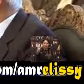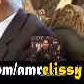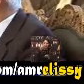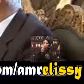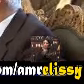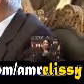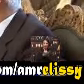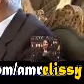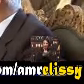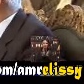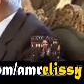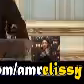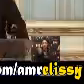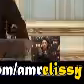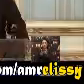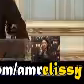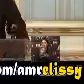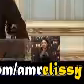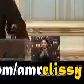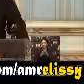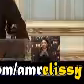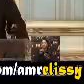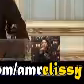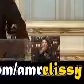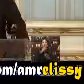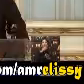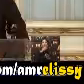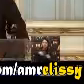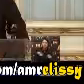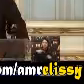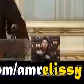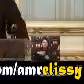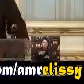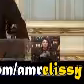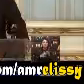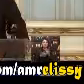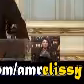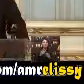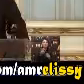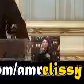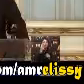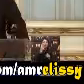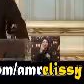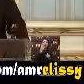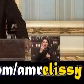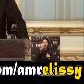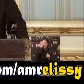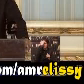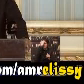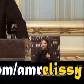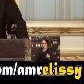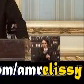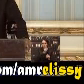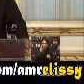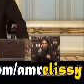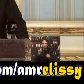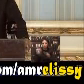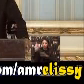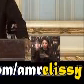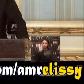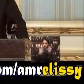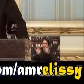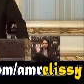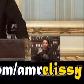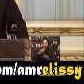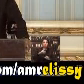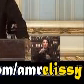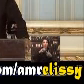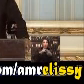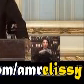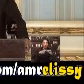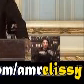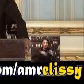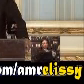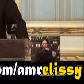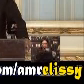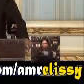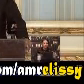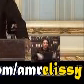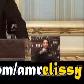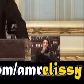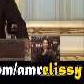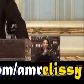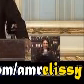الأطفال المتسربين من التعليم، خدنا الأطفال دول دفعنا لهم مصاريف المدارس من خلال جمعية واحد من